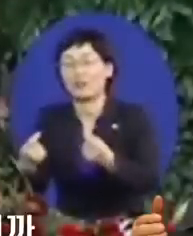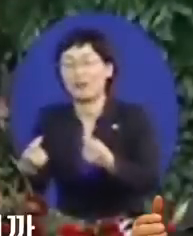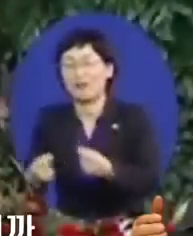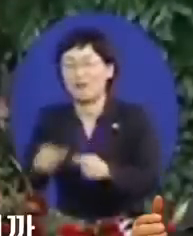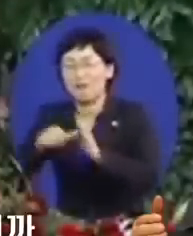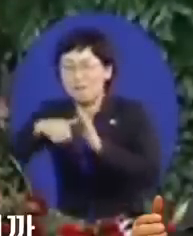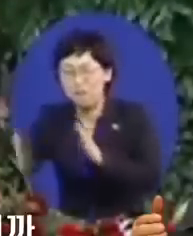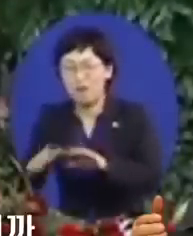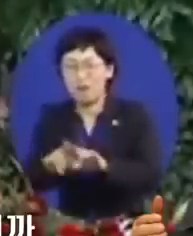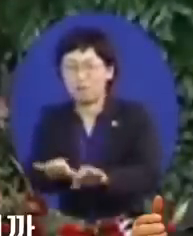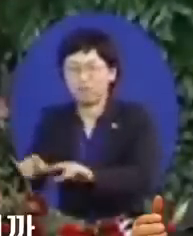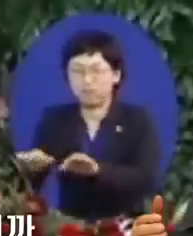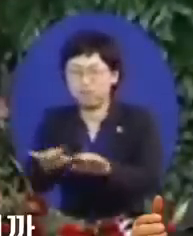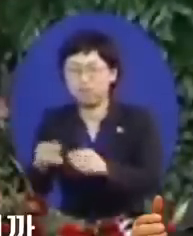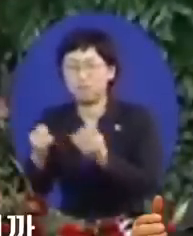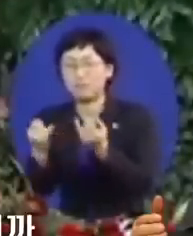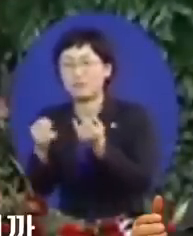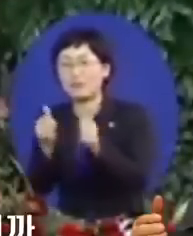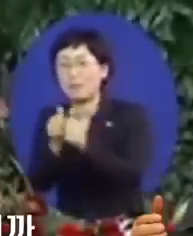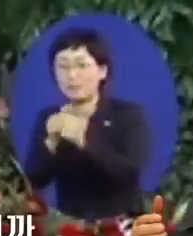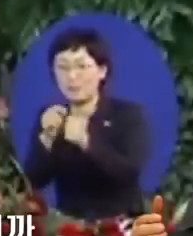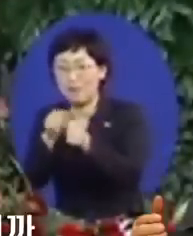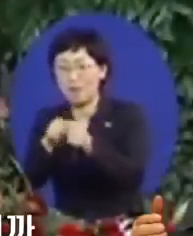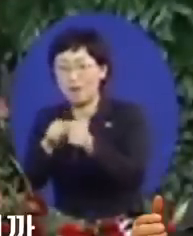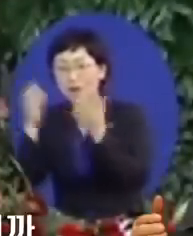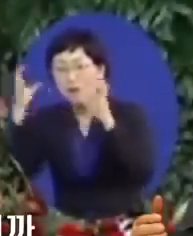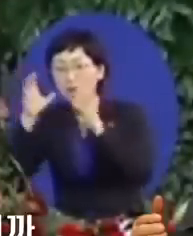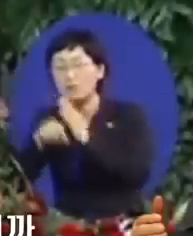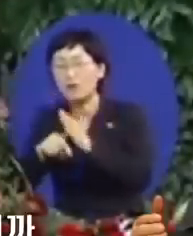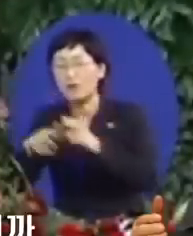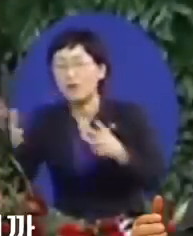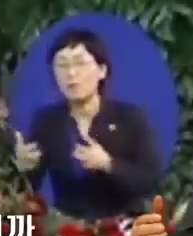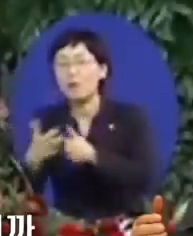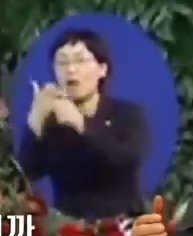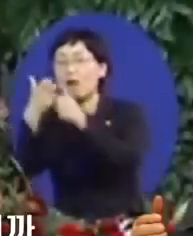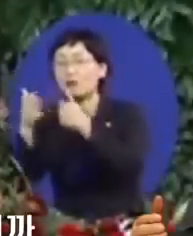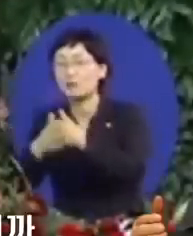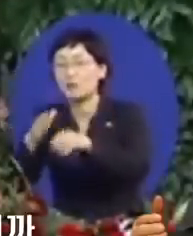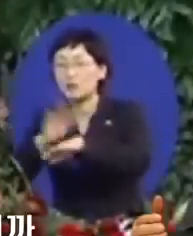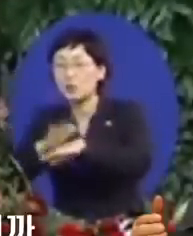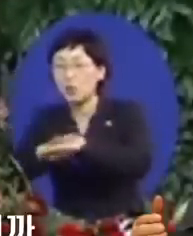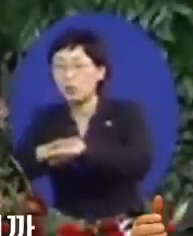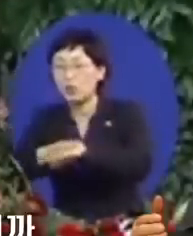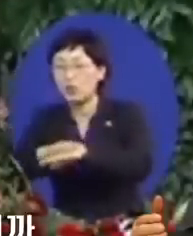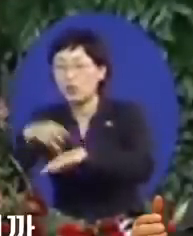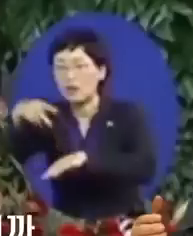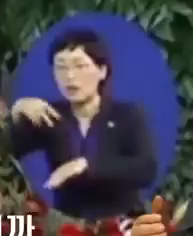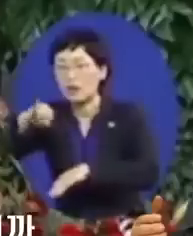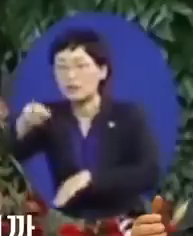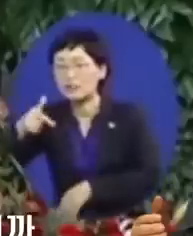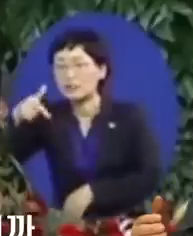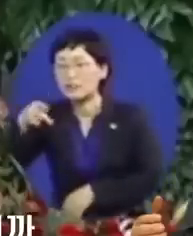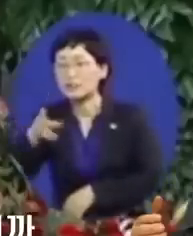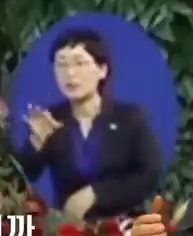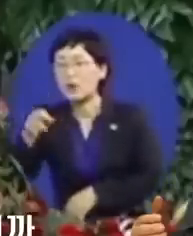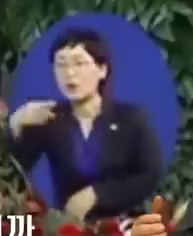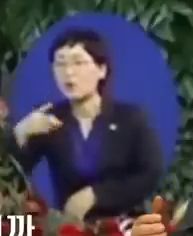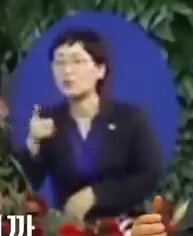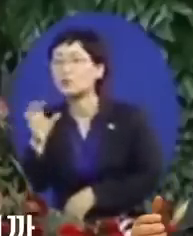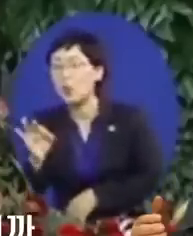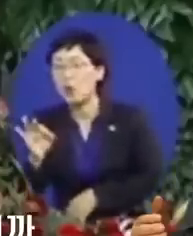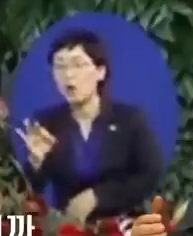바이런 자니스는 어렸을 때 교통사고를 당하여 손에 심한 신경통과 신경마비 증세를 가지고